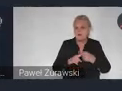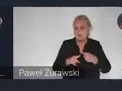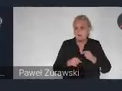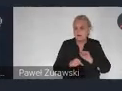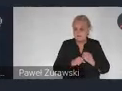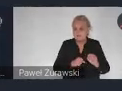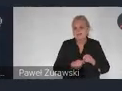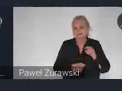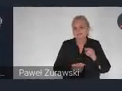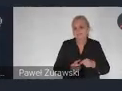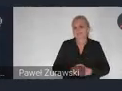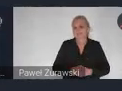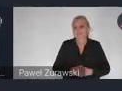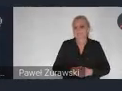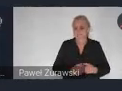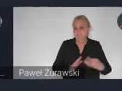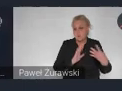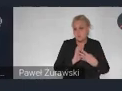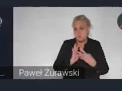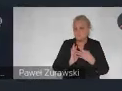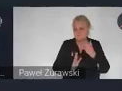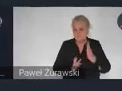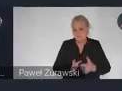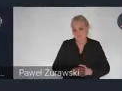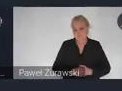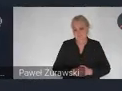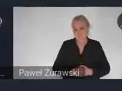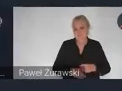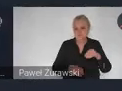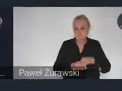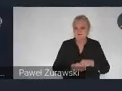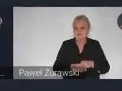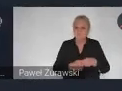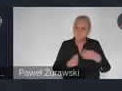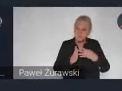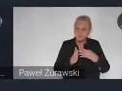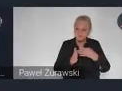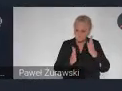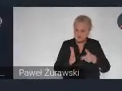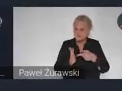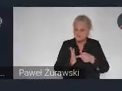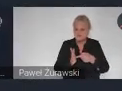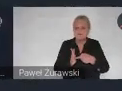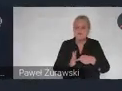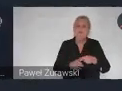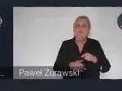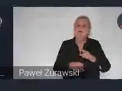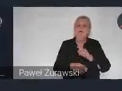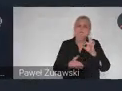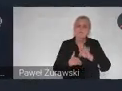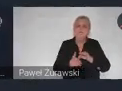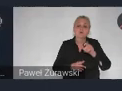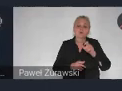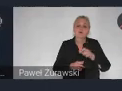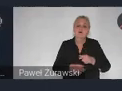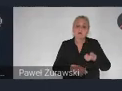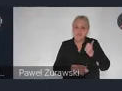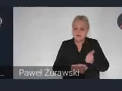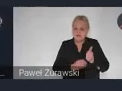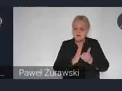które będą oceniane Podczas oceny merytorycznej są pewnością nasi beneficjenci wynosi Przepraszam